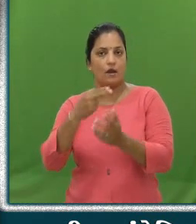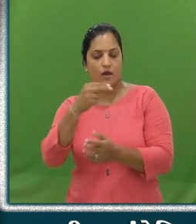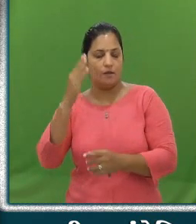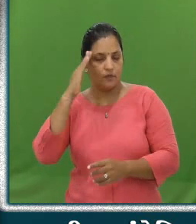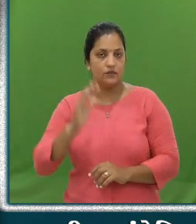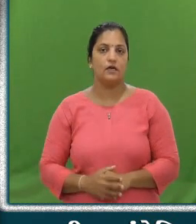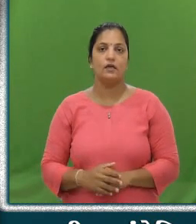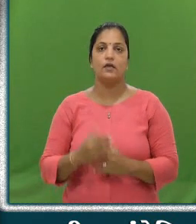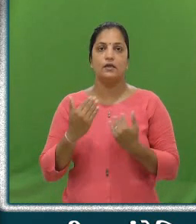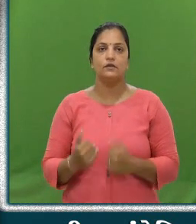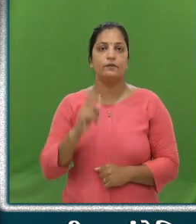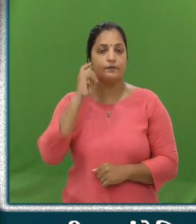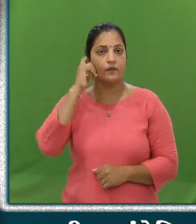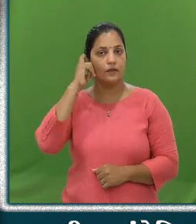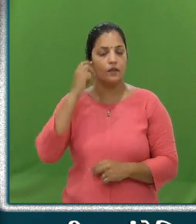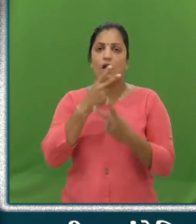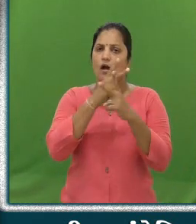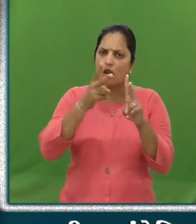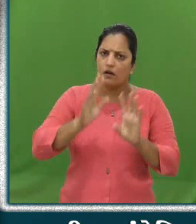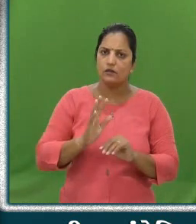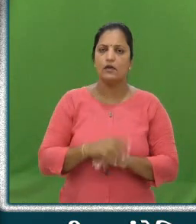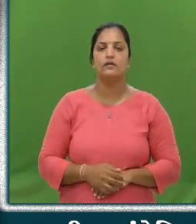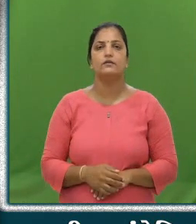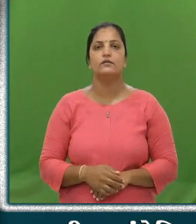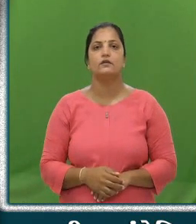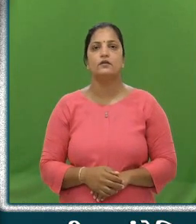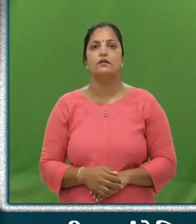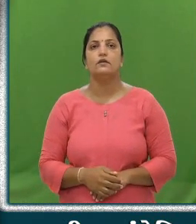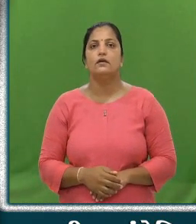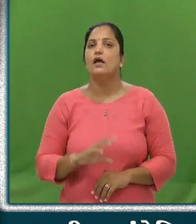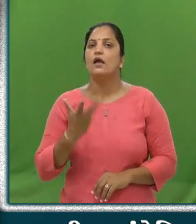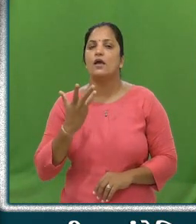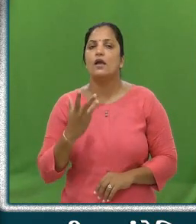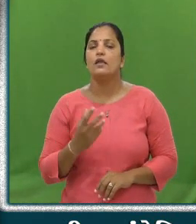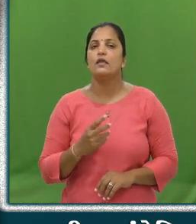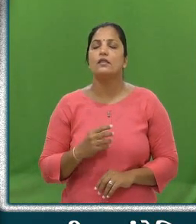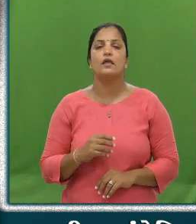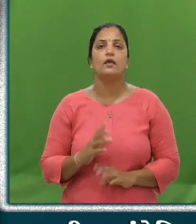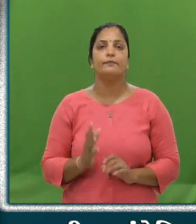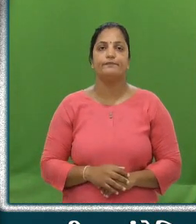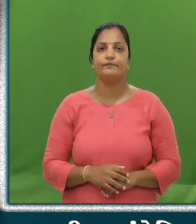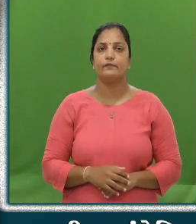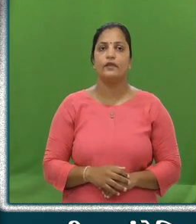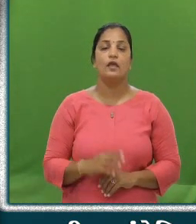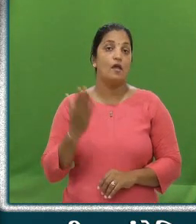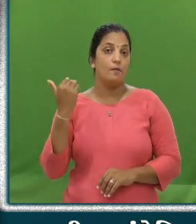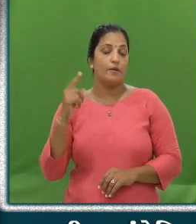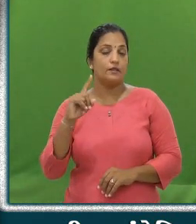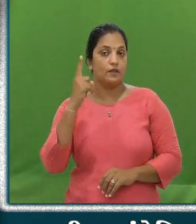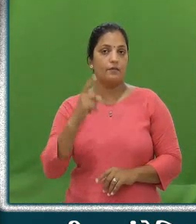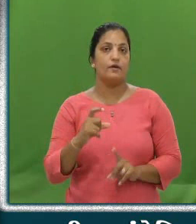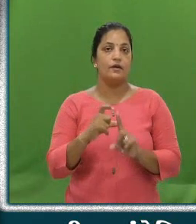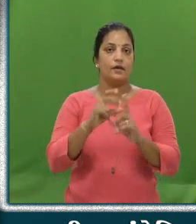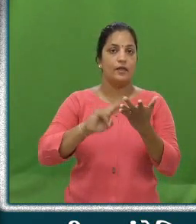છે બરોબર આ જે ભિન્નતા છે એ ભિન્નતા કઈ રીતે ઉદ્ભવે છે તો પ્રથમ જે આવે છે